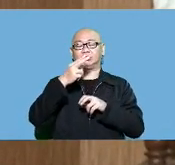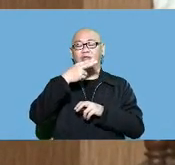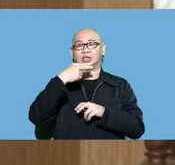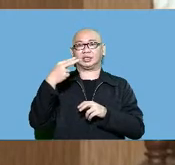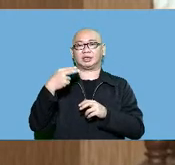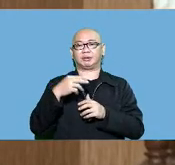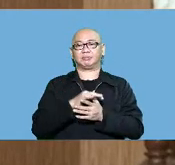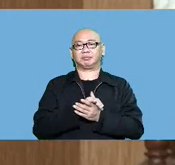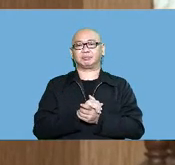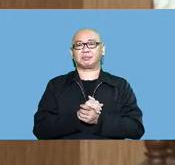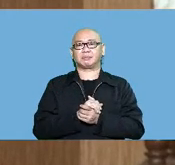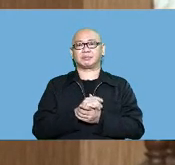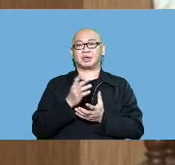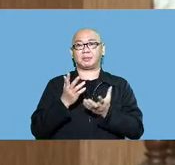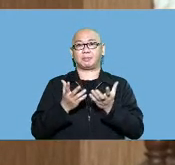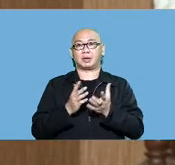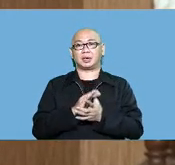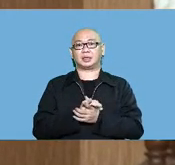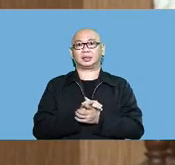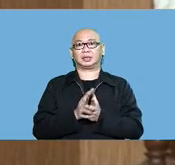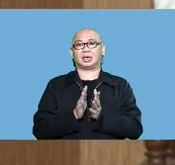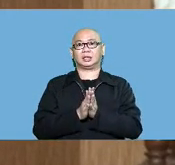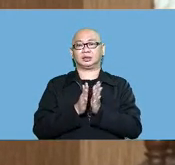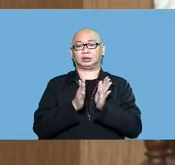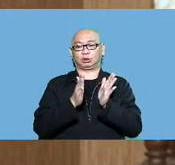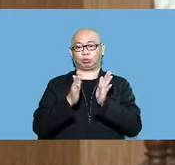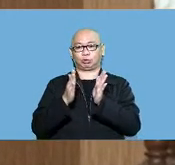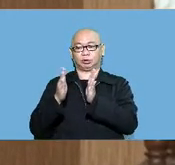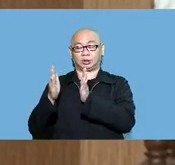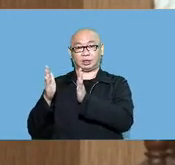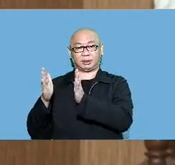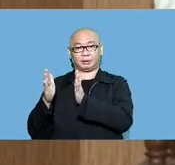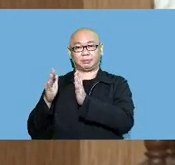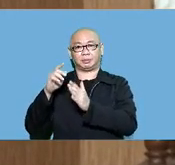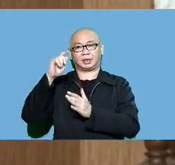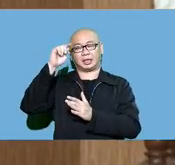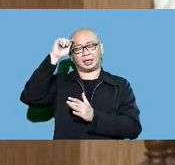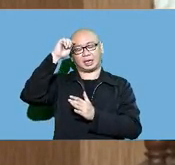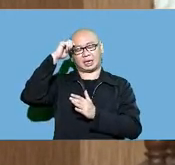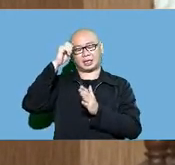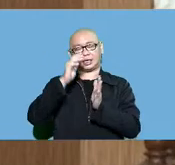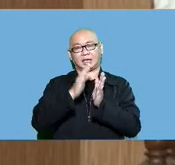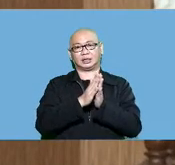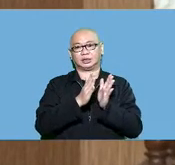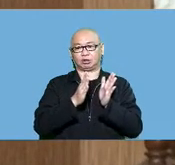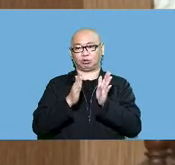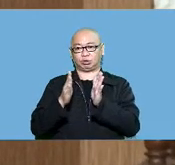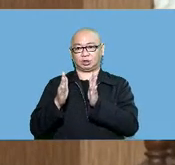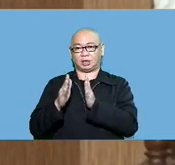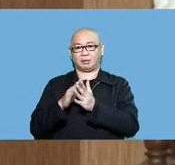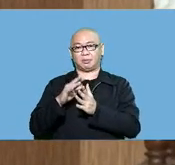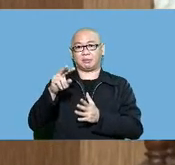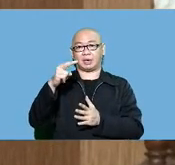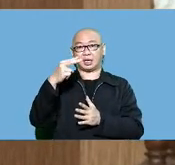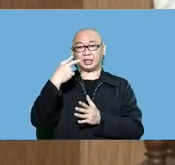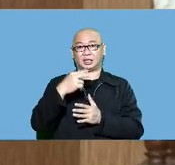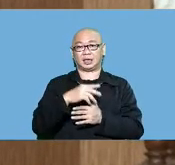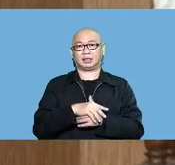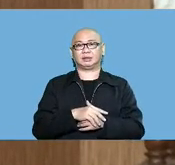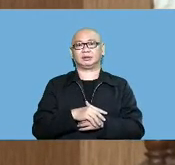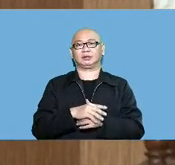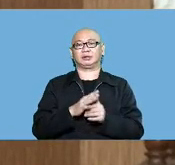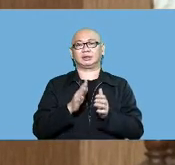Indonesia menimbang dan seterusnya, mengingat dan seterusnya, memperhatikan